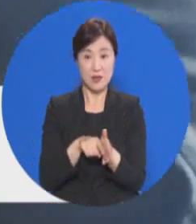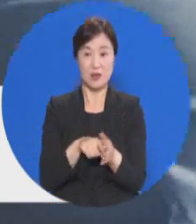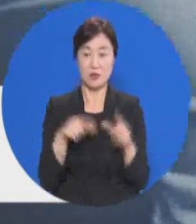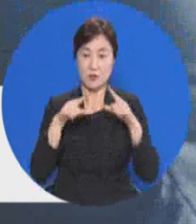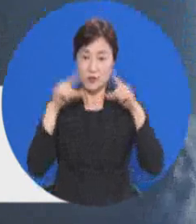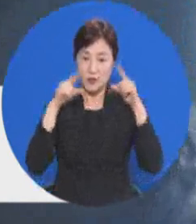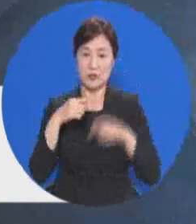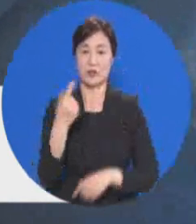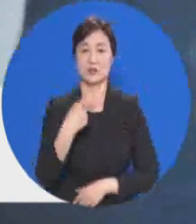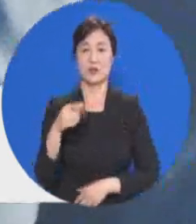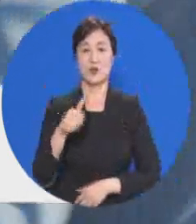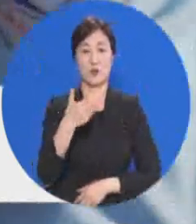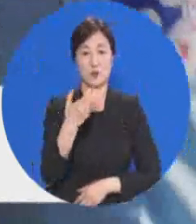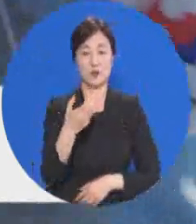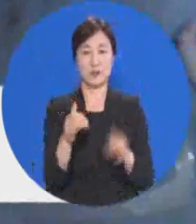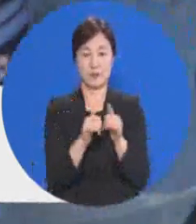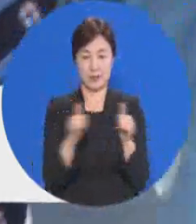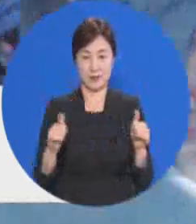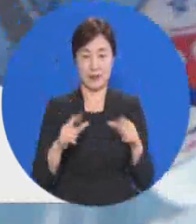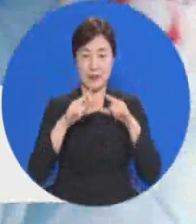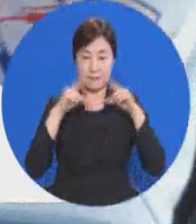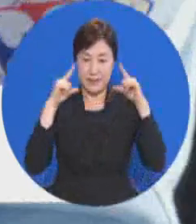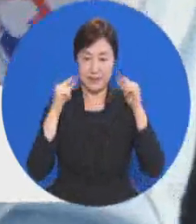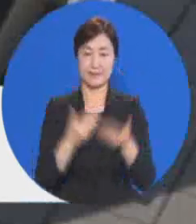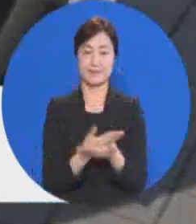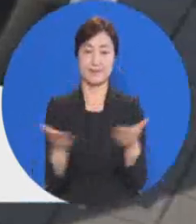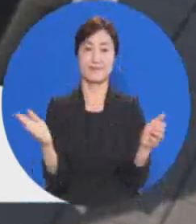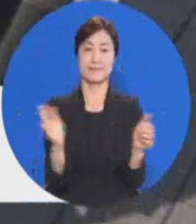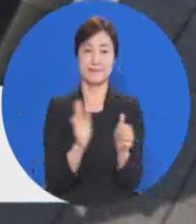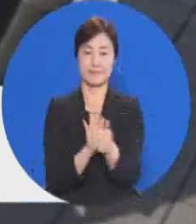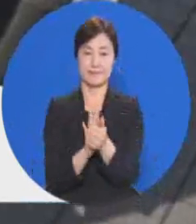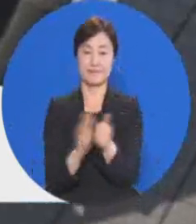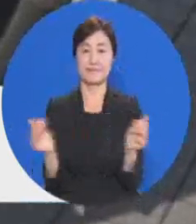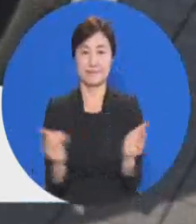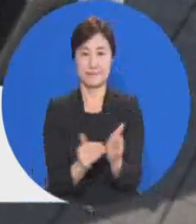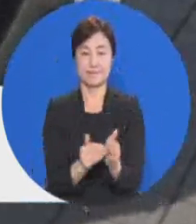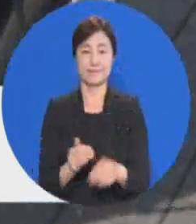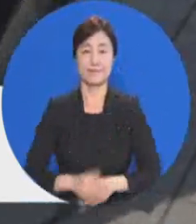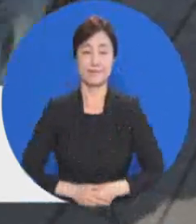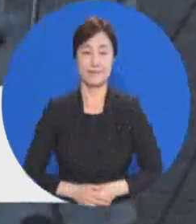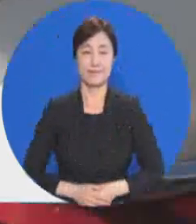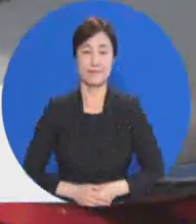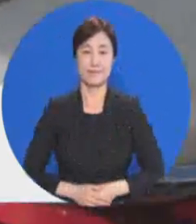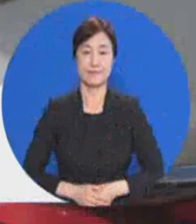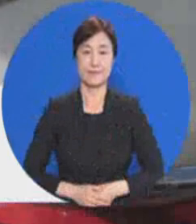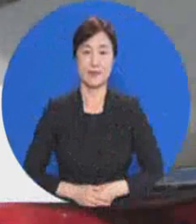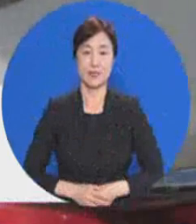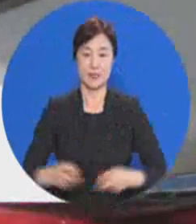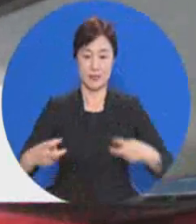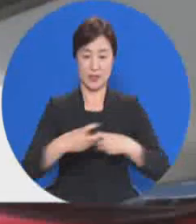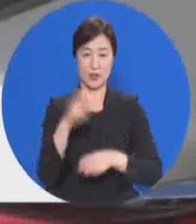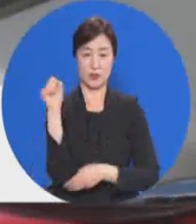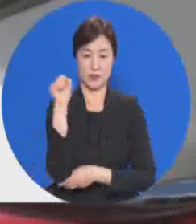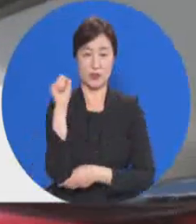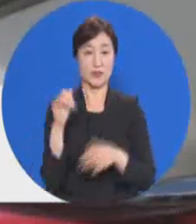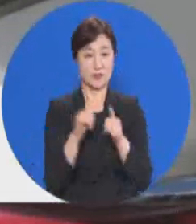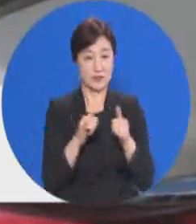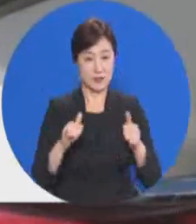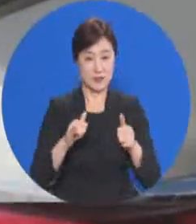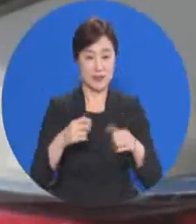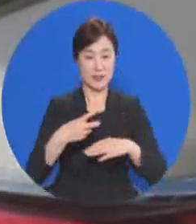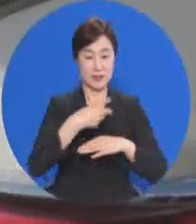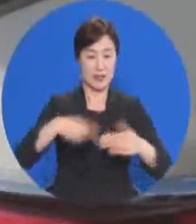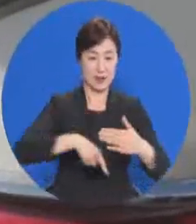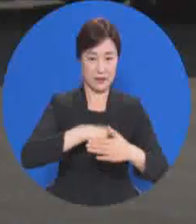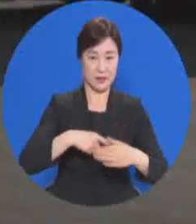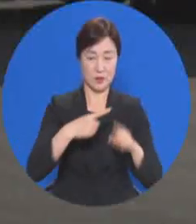운수종사자 1,590여 명에게 마스크를 배부했다고 밝혔습니다. 순천시는 대중교통 이용객들의 차량 내 마스크